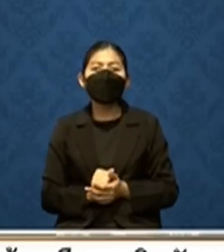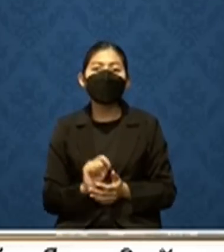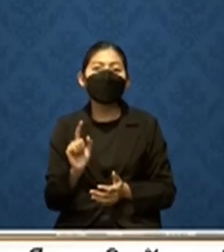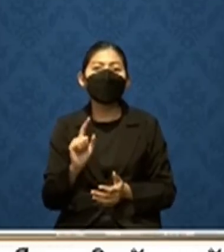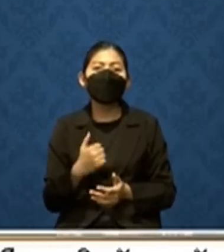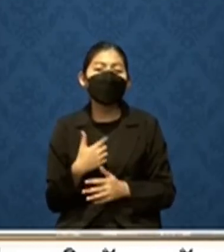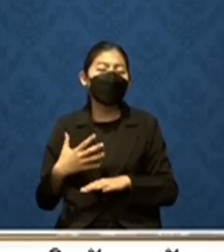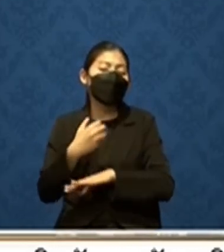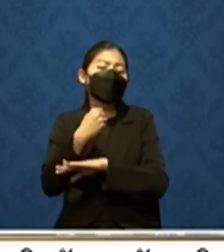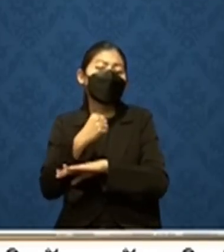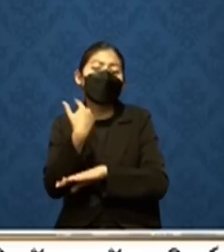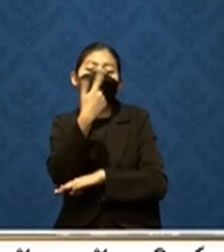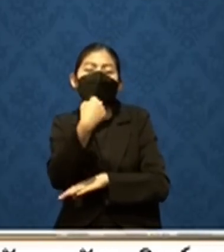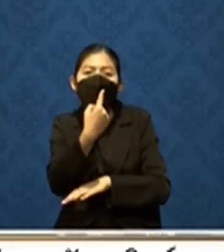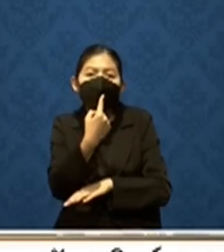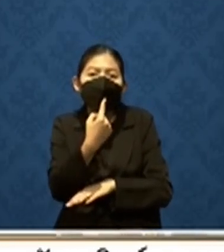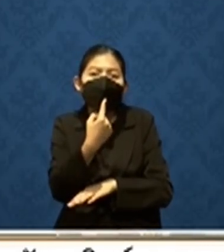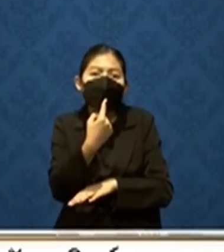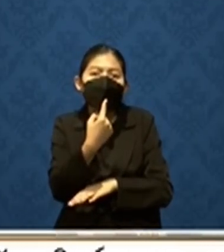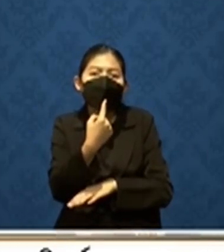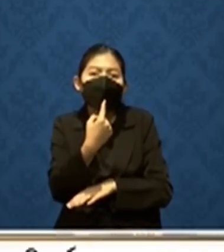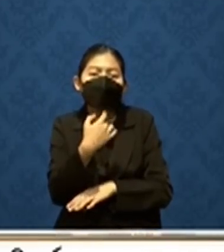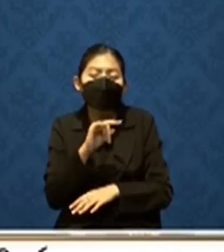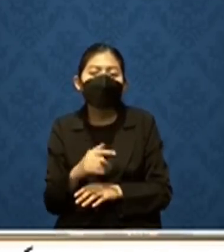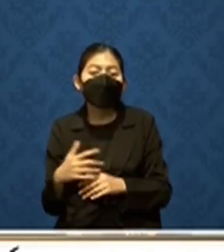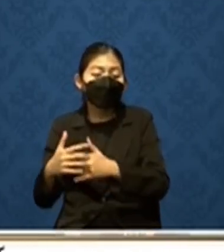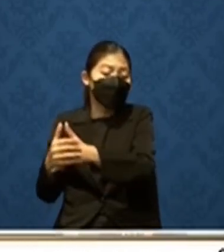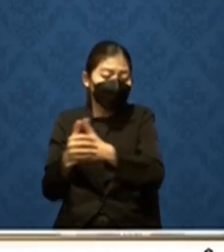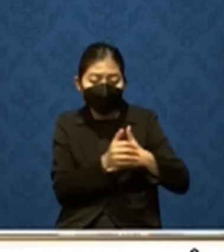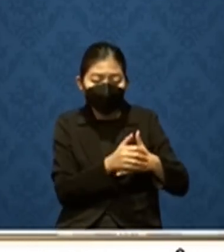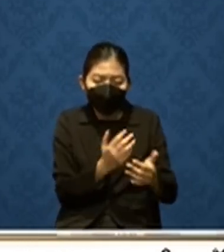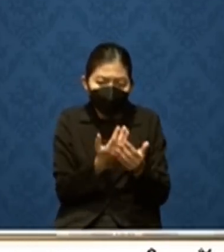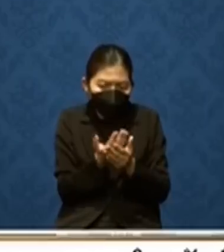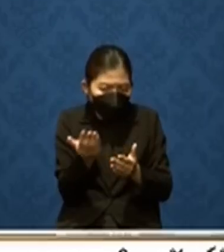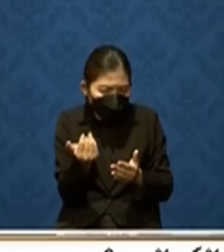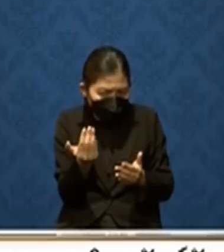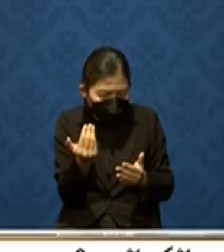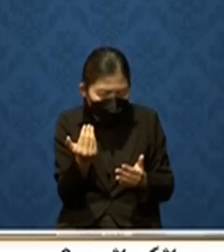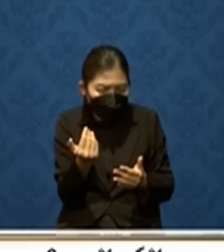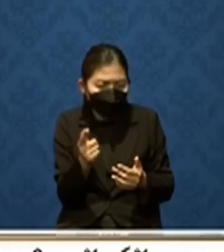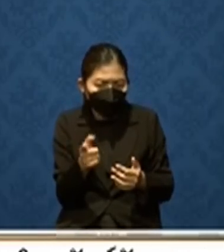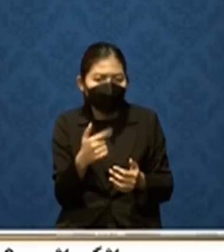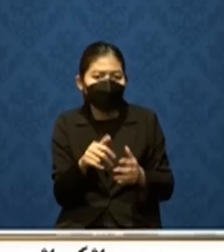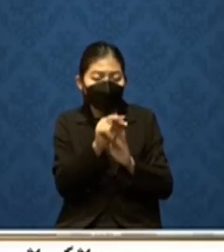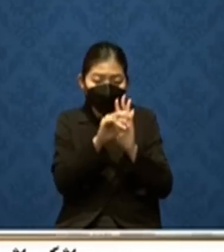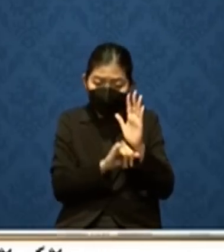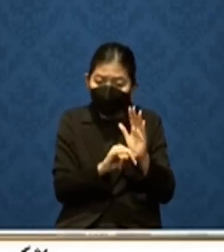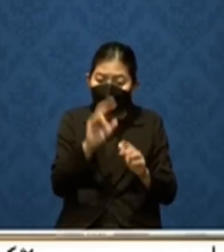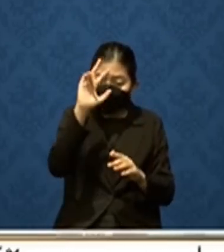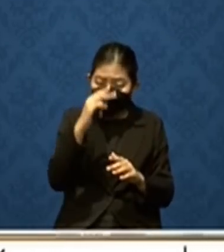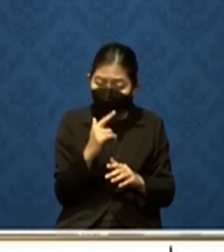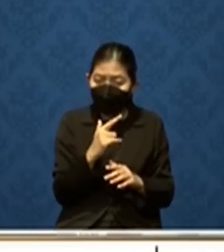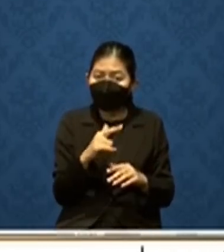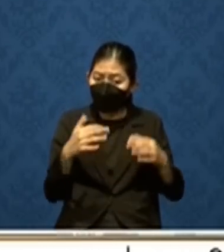ต้องการอยู่ในอำนาจถ้าท่านถูกจับเรียกค่าไทยถูกต่อรองว่าต้องผ่านนโยบายกัญชาเสรี